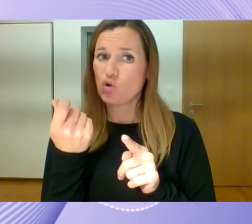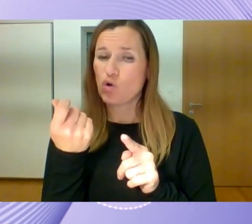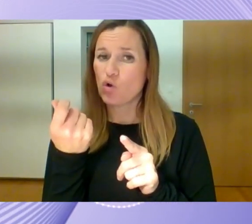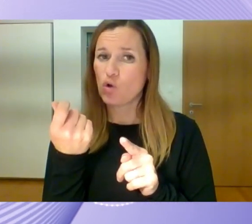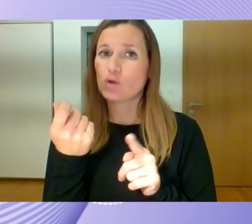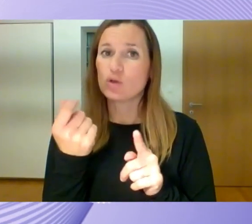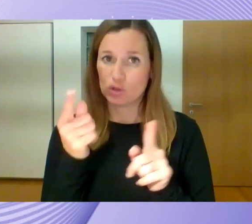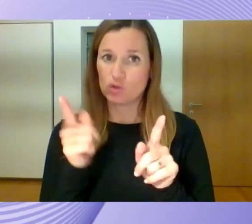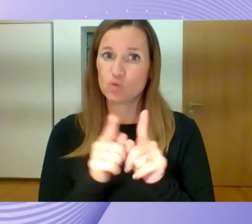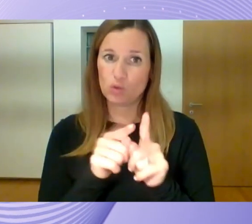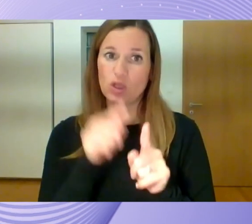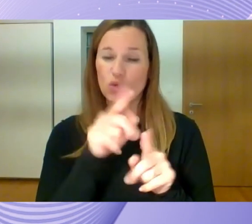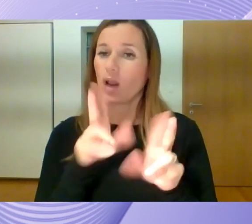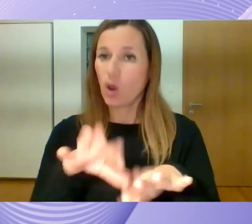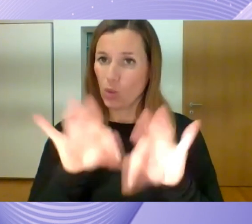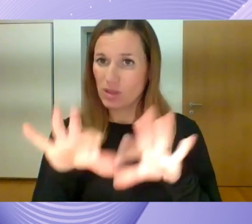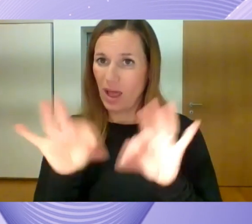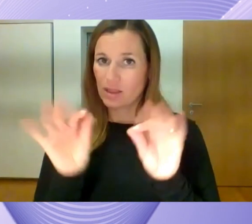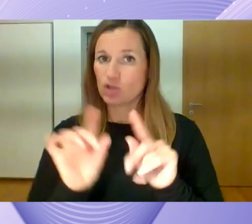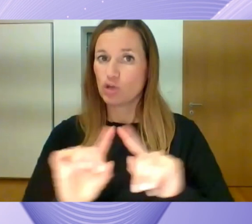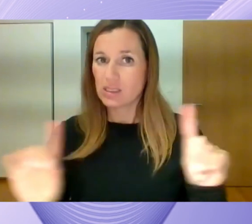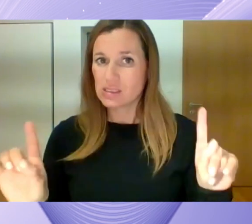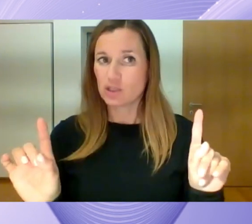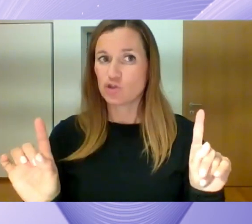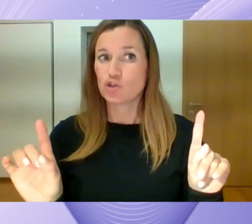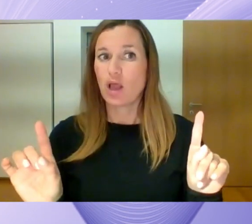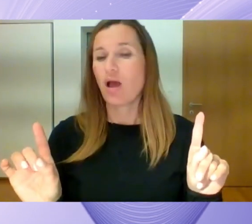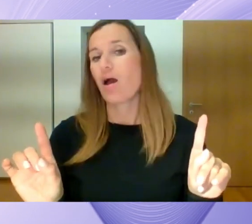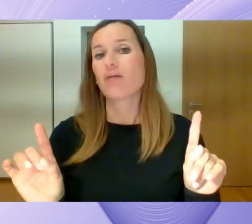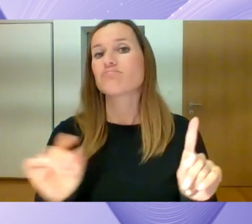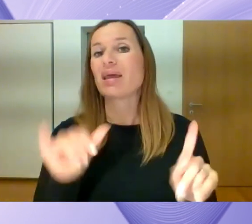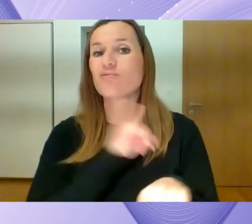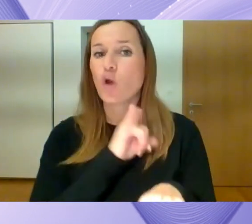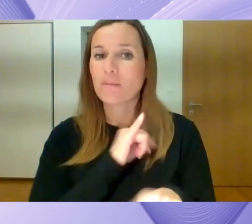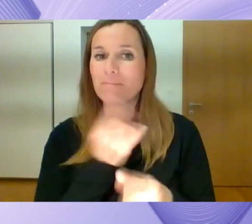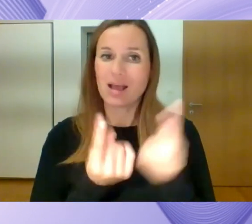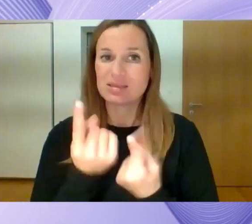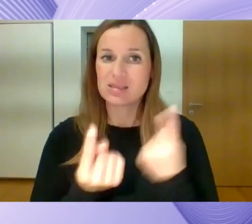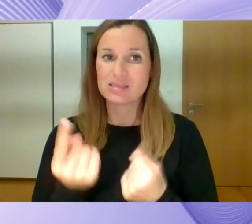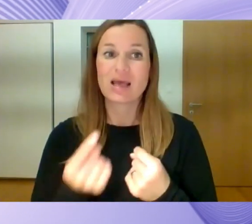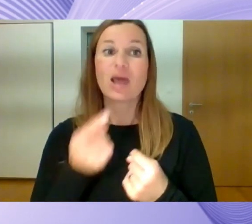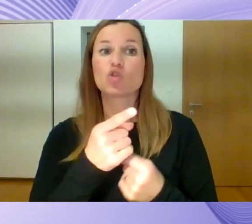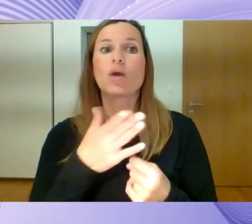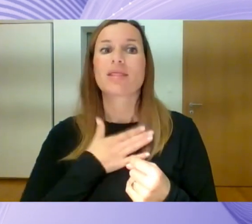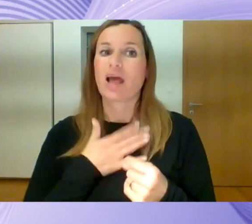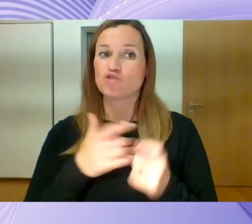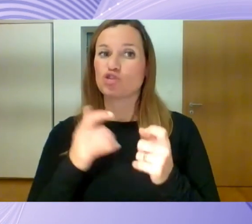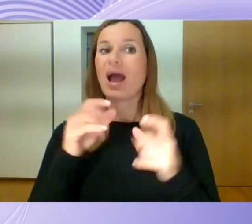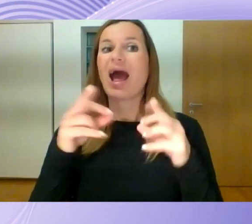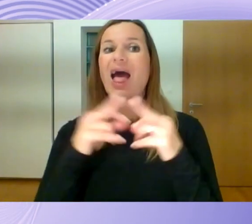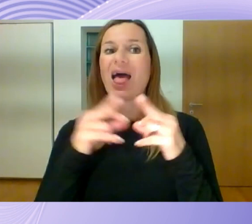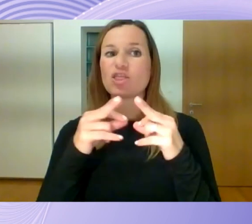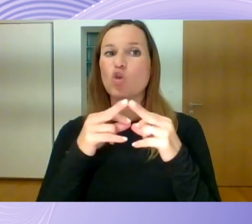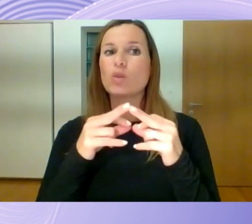tudi na tej isti strani, se pravi, tu najdete tule pogosta vprašanja, če greste na našo stran podsožitje. Podsožitje je tudi